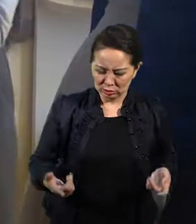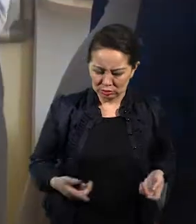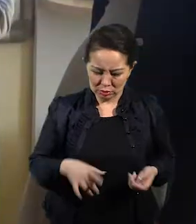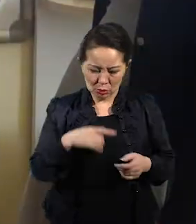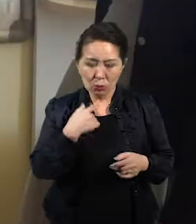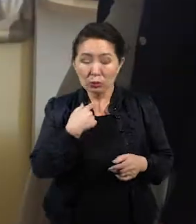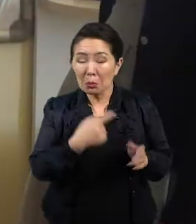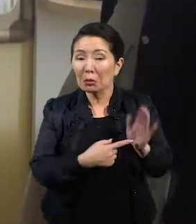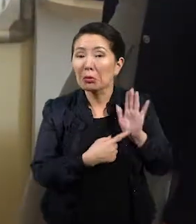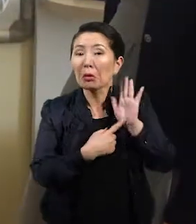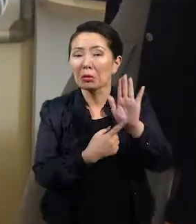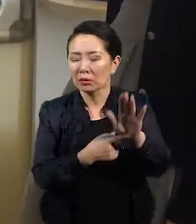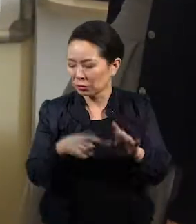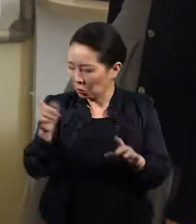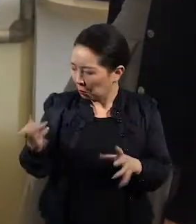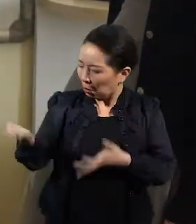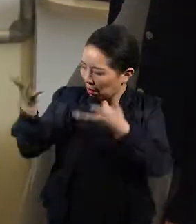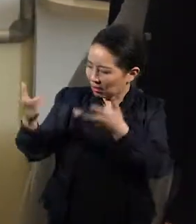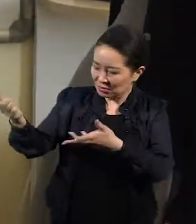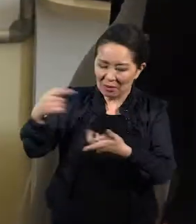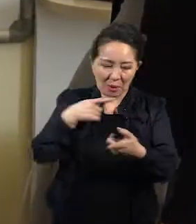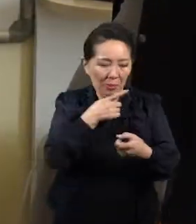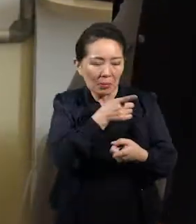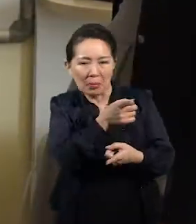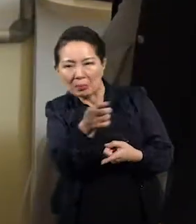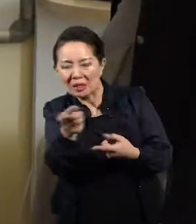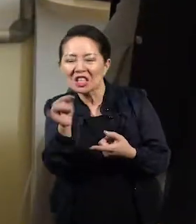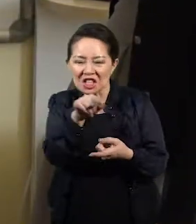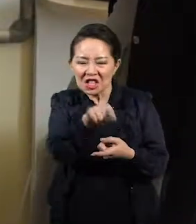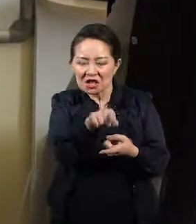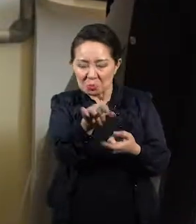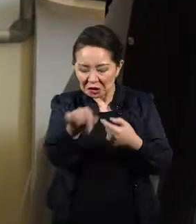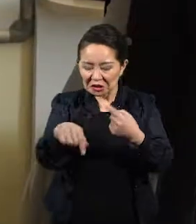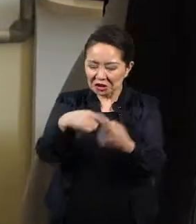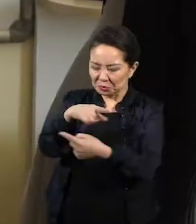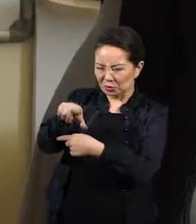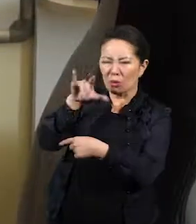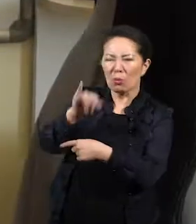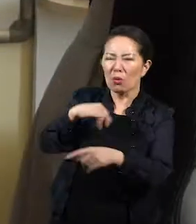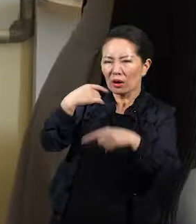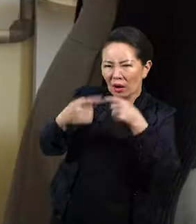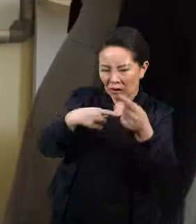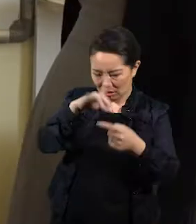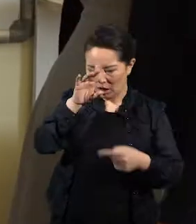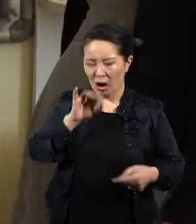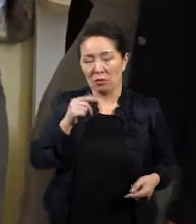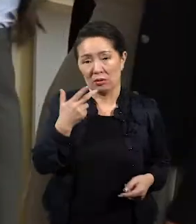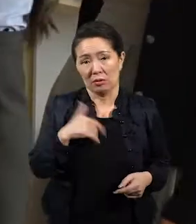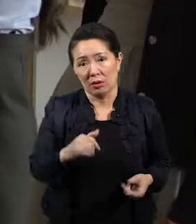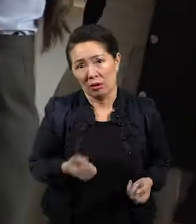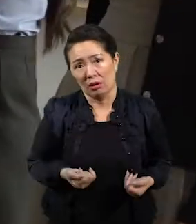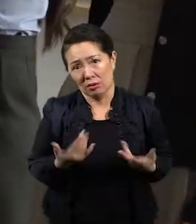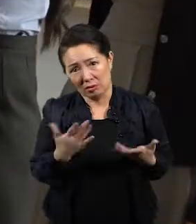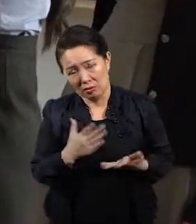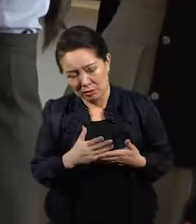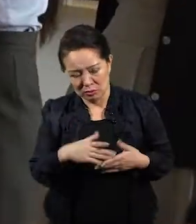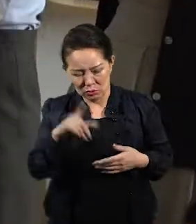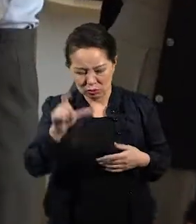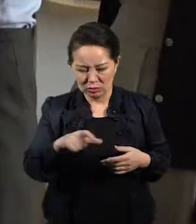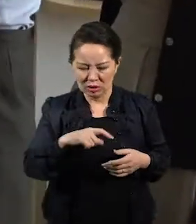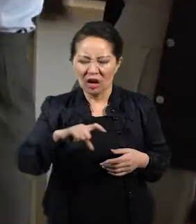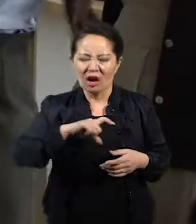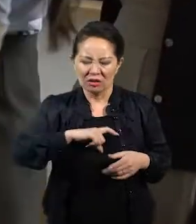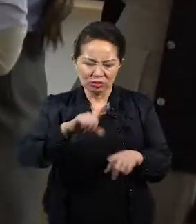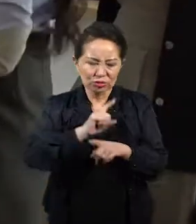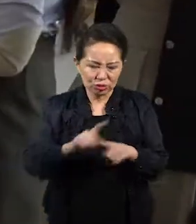одоо тэр тэгээд хэлсэн байлээ. Тийм учраас тэгсэн байлээ одоо хин нэгэн тэр хүний муугар хэлэх аюулд хүргэдэг учраас эдгээр бол бидний эрхийг